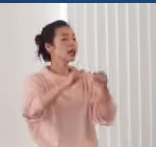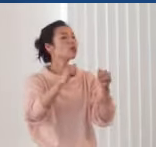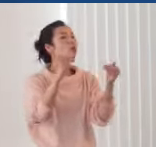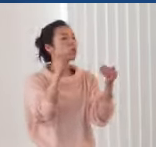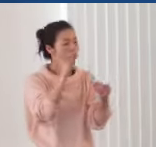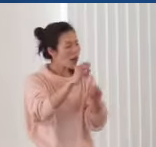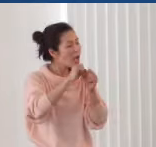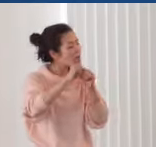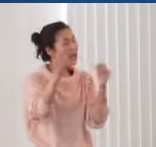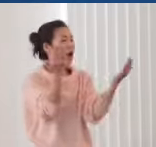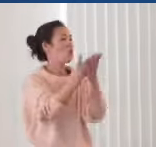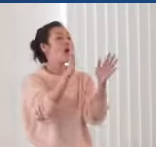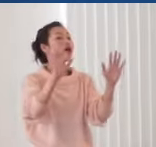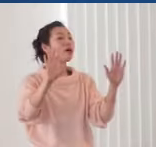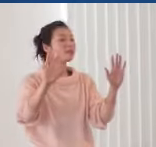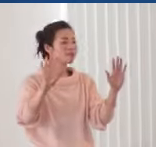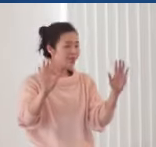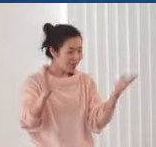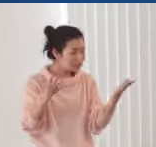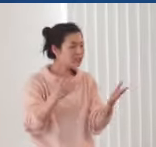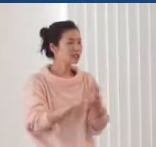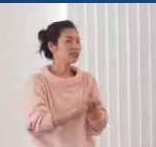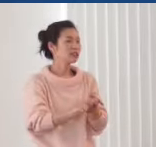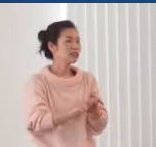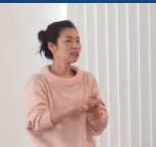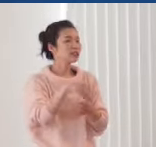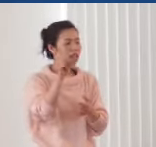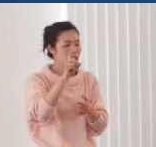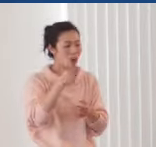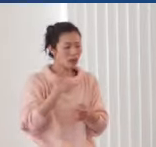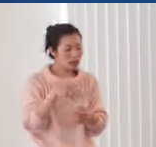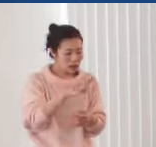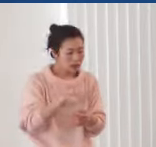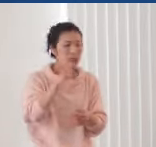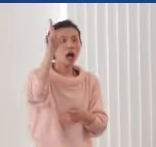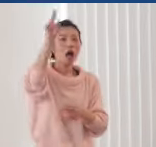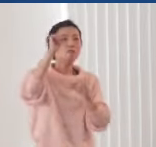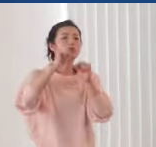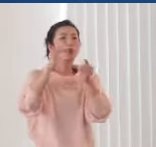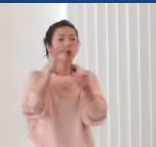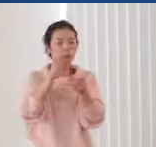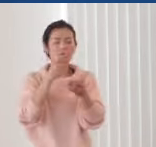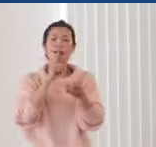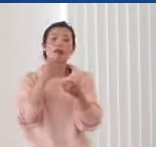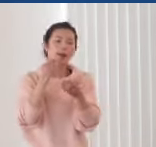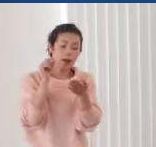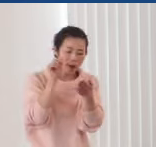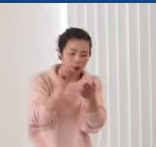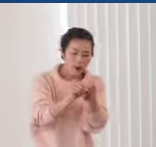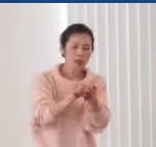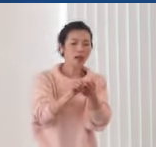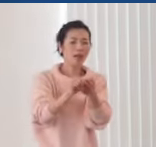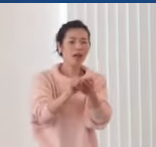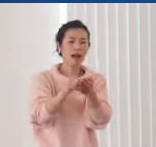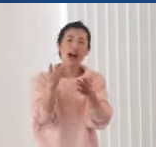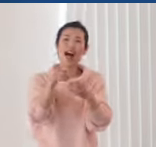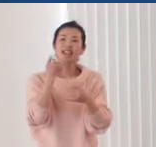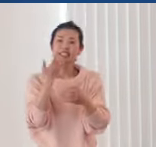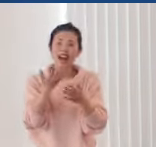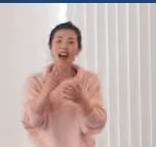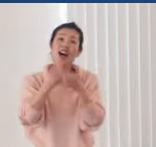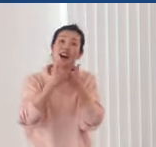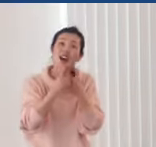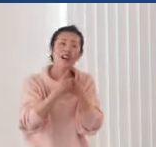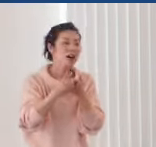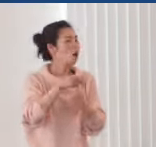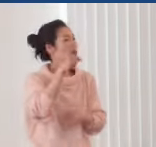ことを、それに何かを付け加えることも、それから何かを取り去ることもできない。神がこれらのこのことをされ